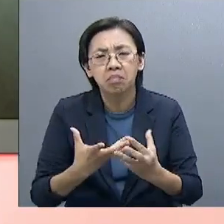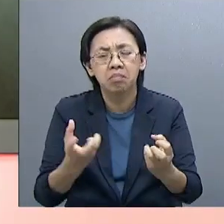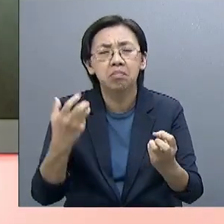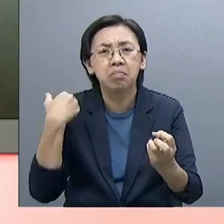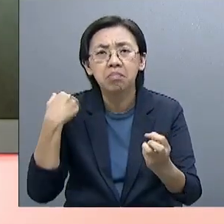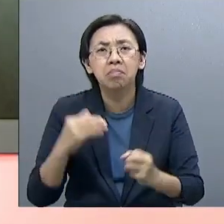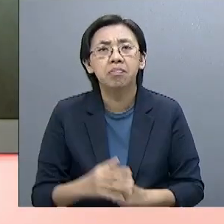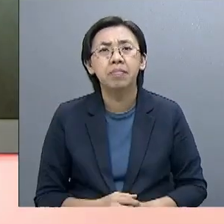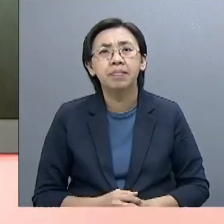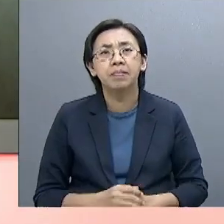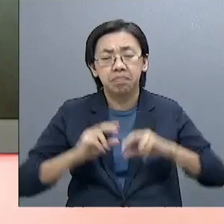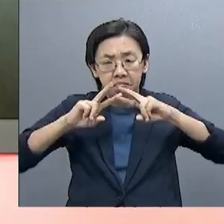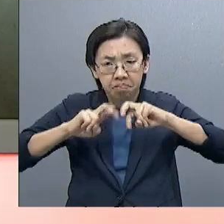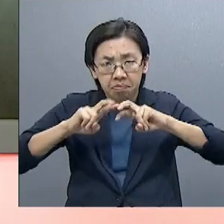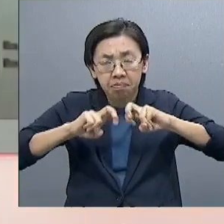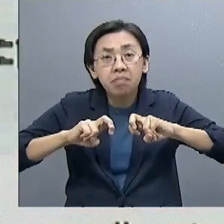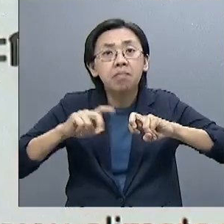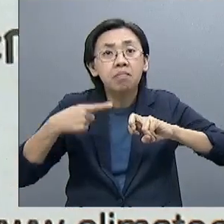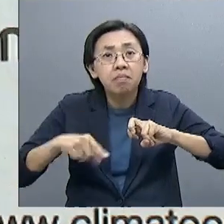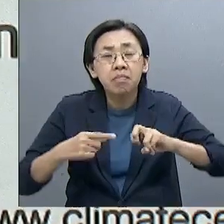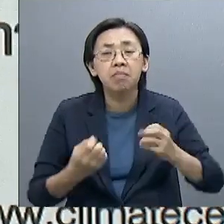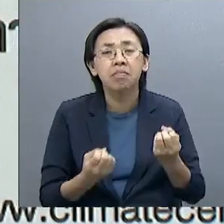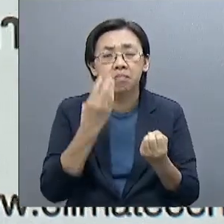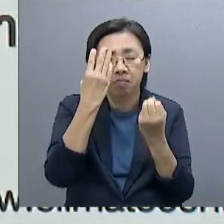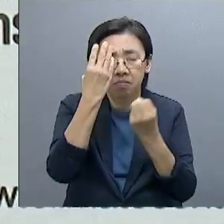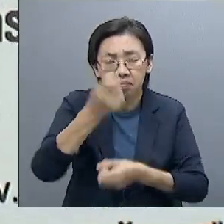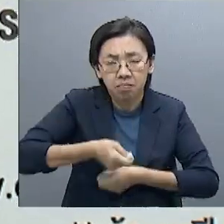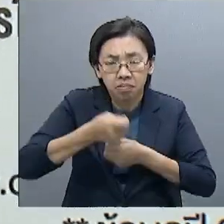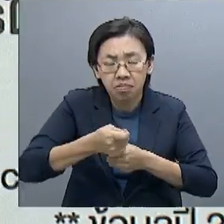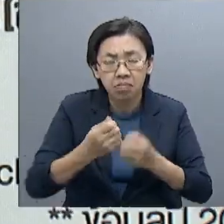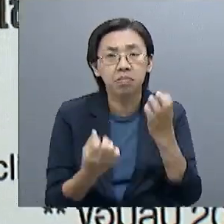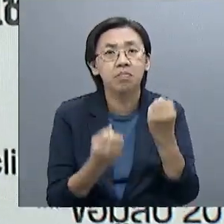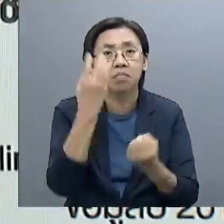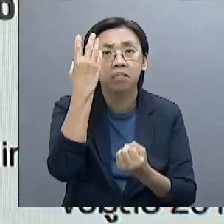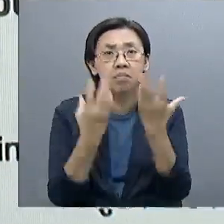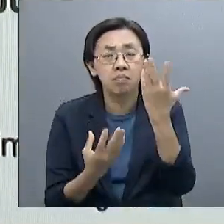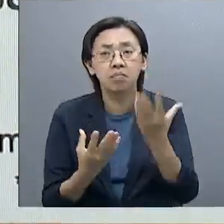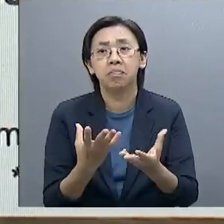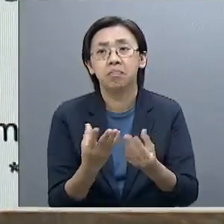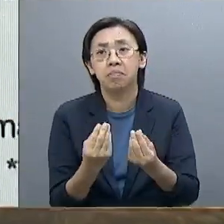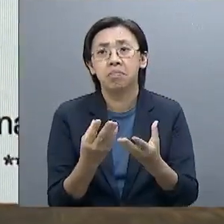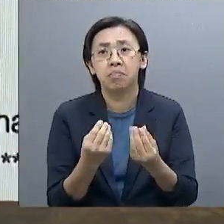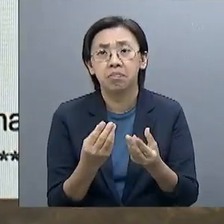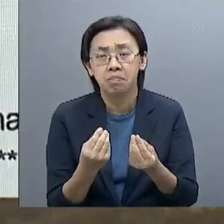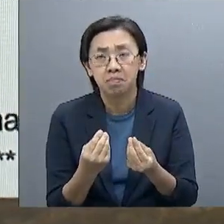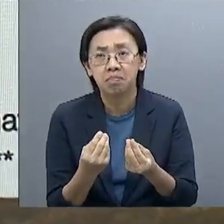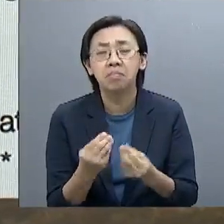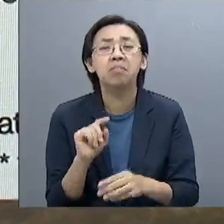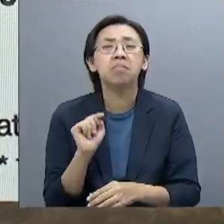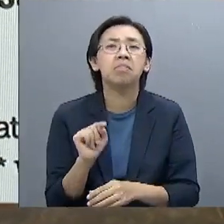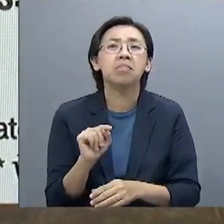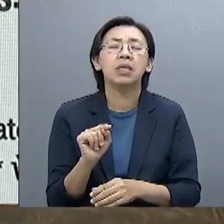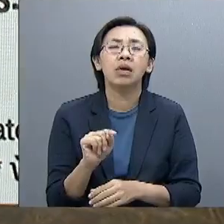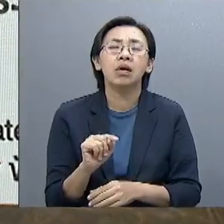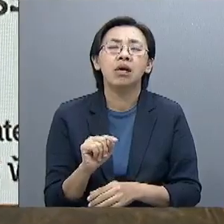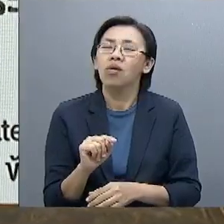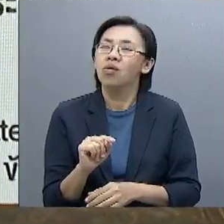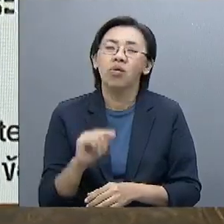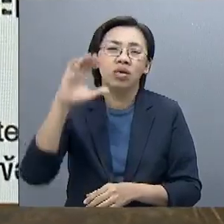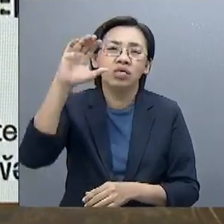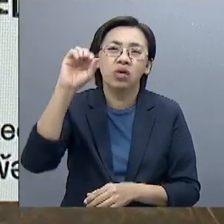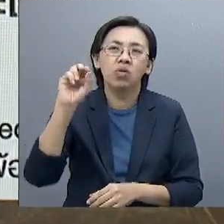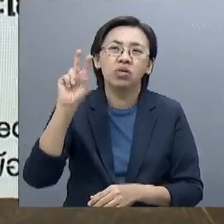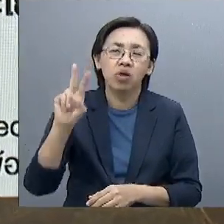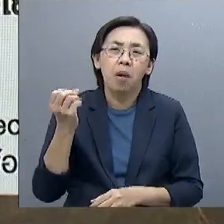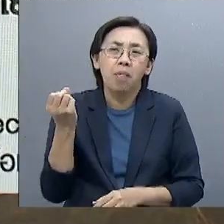าการเกษตรป่าไม้แล้วก็การใช้ที่ดินใช้ประโยชน์จากที่ดินเป็นตัวการปล่อยแก๊สเรือนกระจกมากถึง1